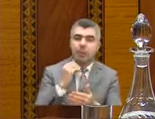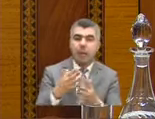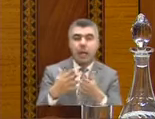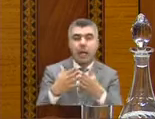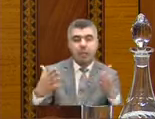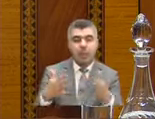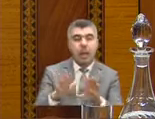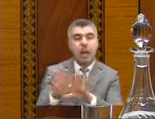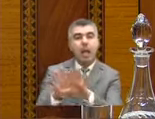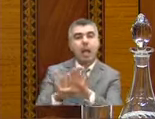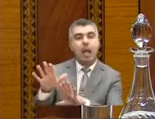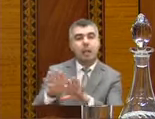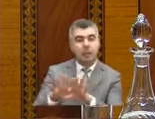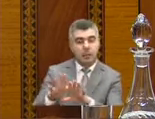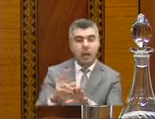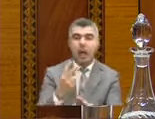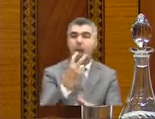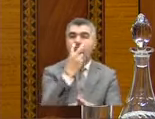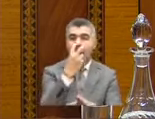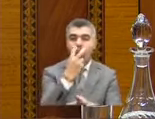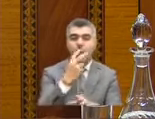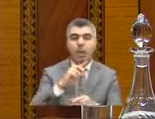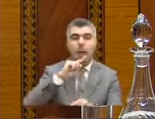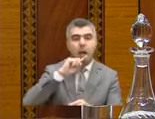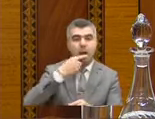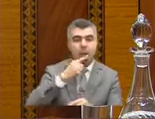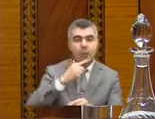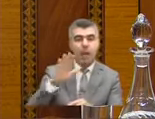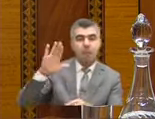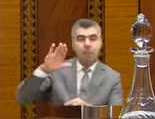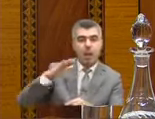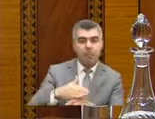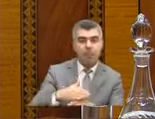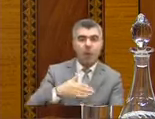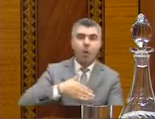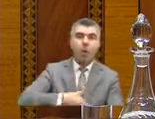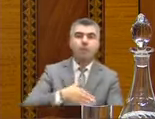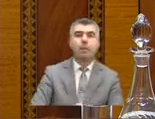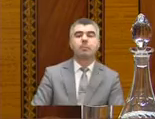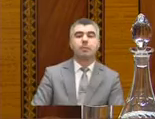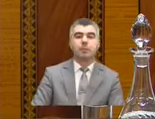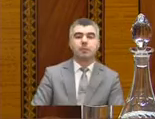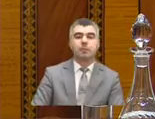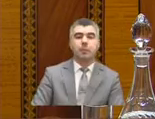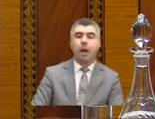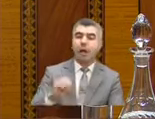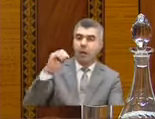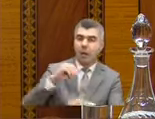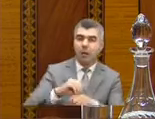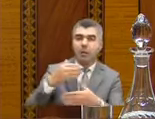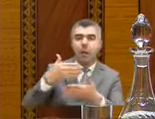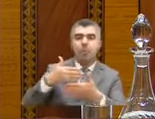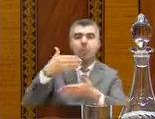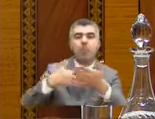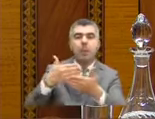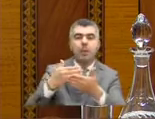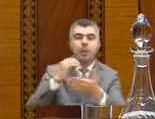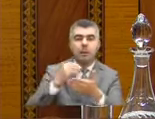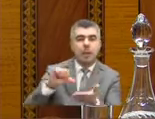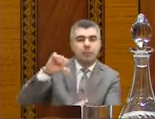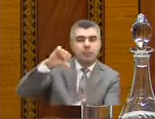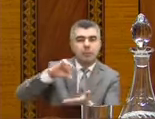من أكادير والعيون والرشيدية وابن ملال وقلميم، واستكمال إعادة بناء مستشفى ابن